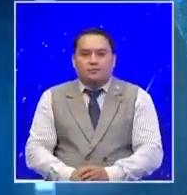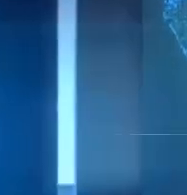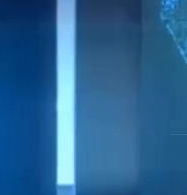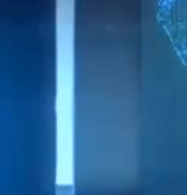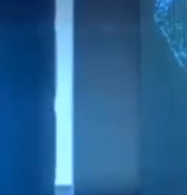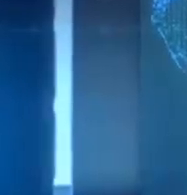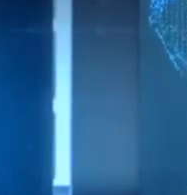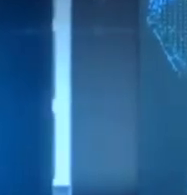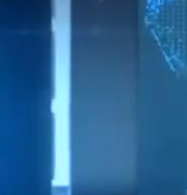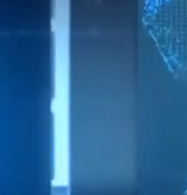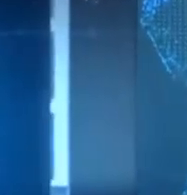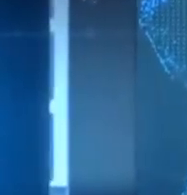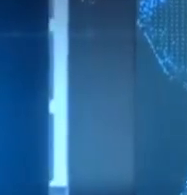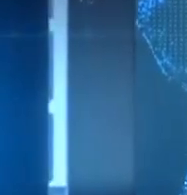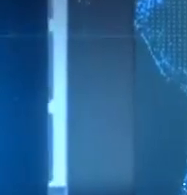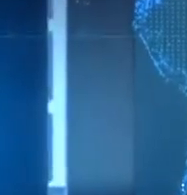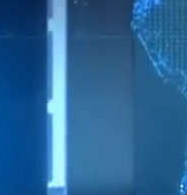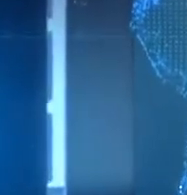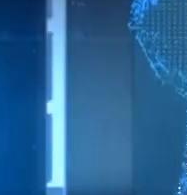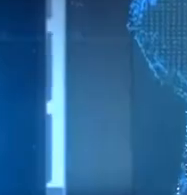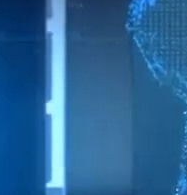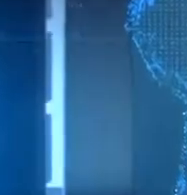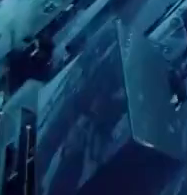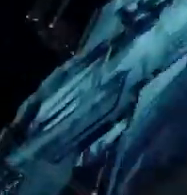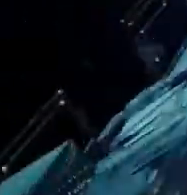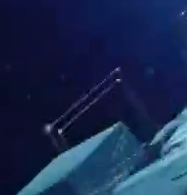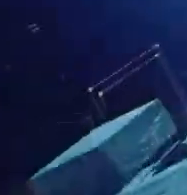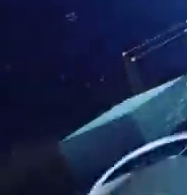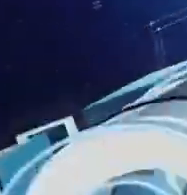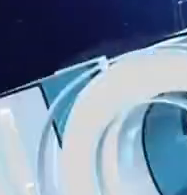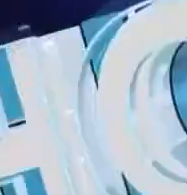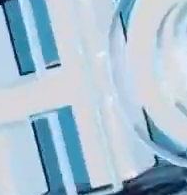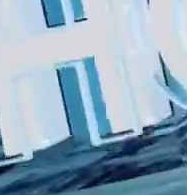Гульмира Тимиргалиева, Нуржан Муканов, телекомпания ЖТСУ, Талдыкурган.